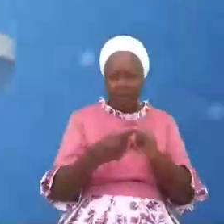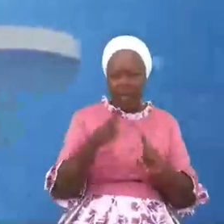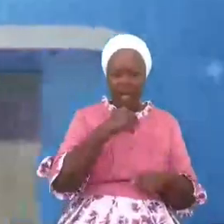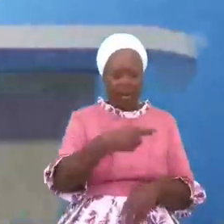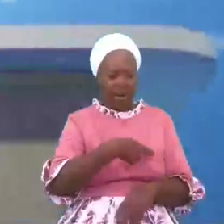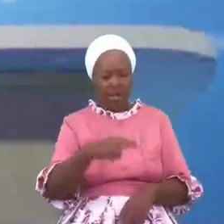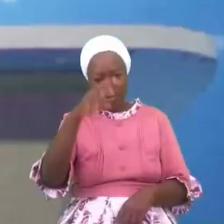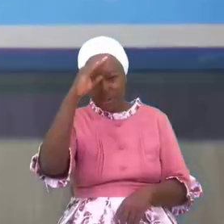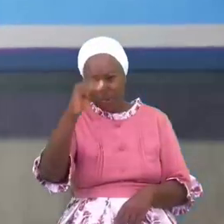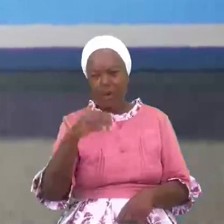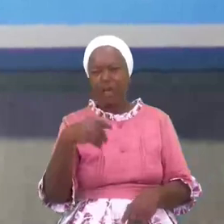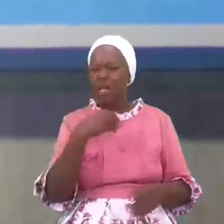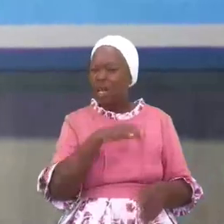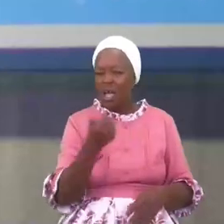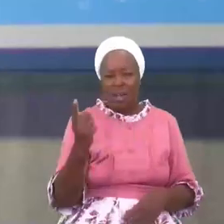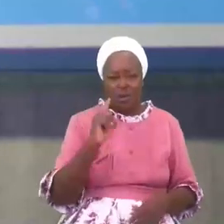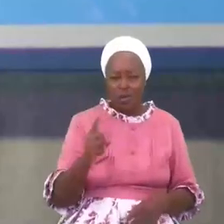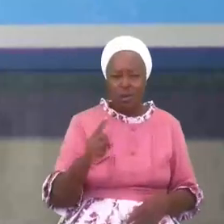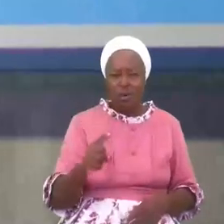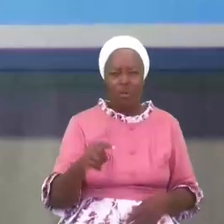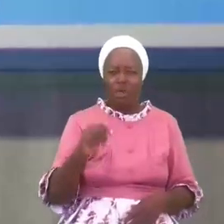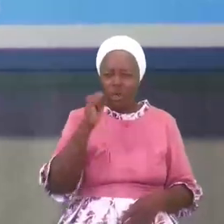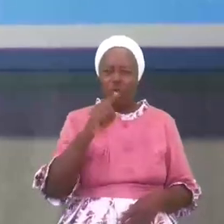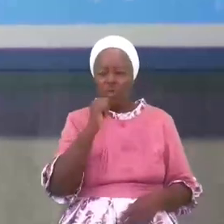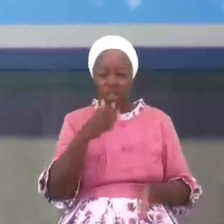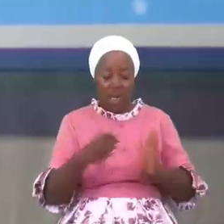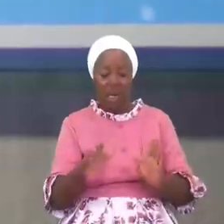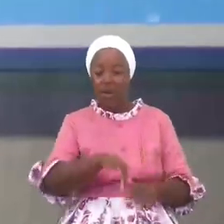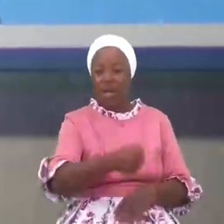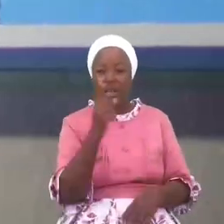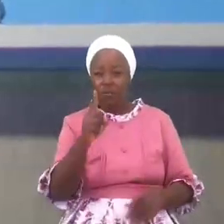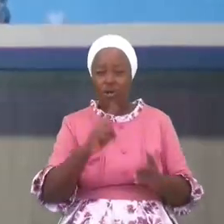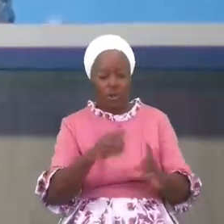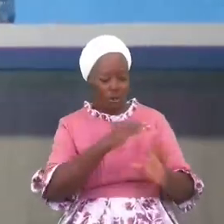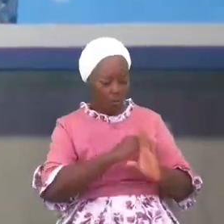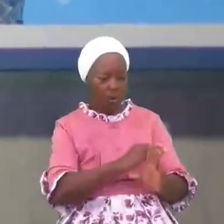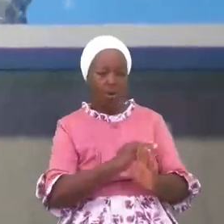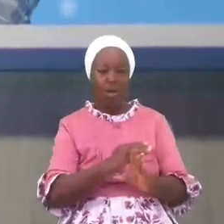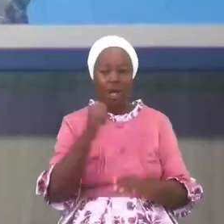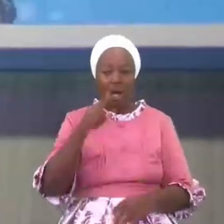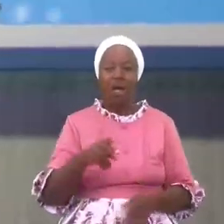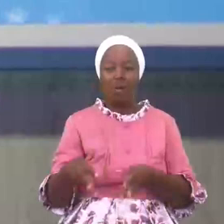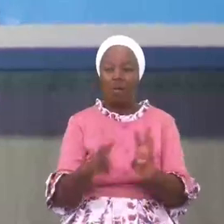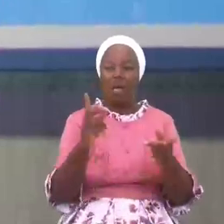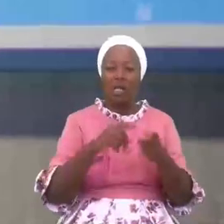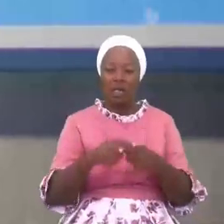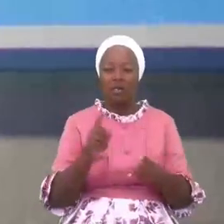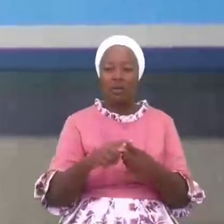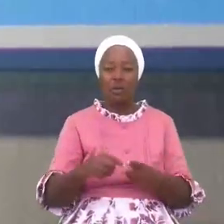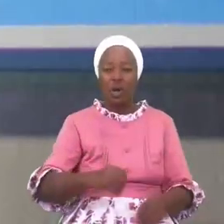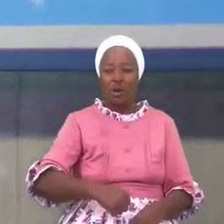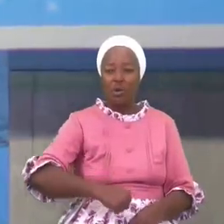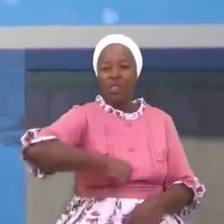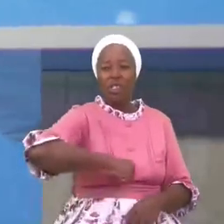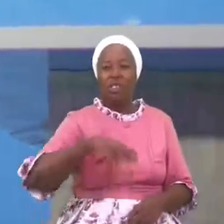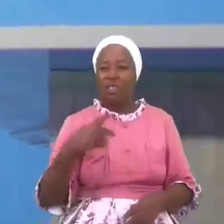homme religieux, qui qu'il soit. Elle n'a permis à personne de bloquer sa voie et de résister à la